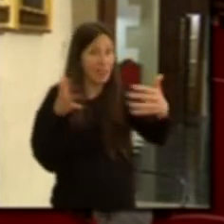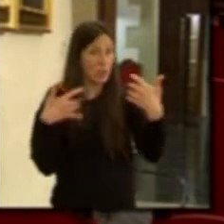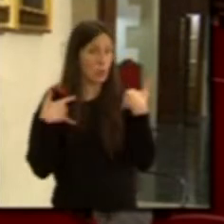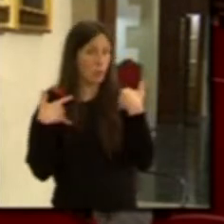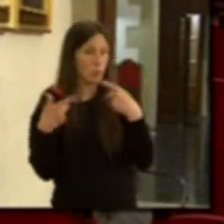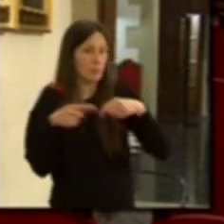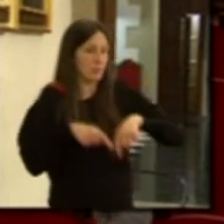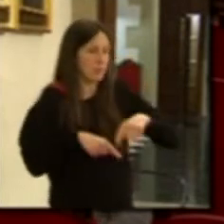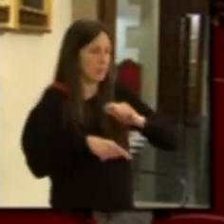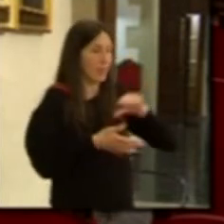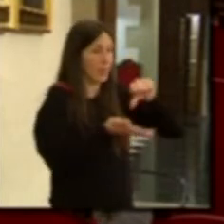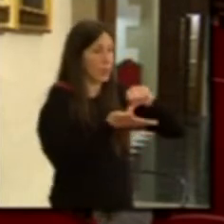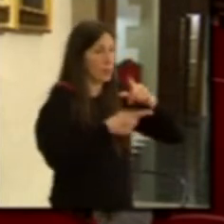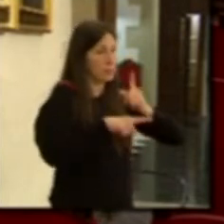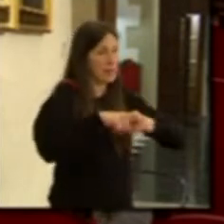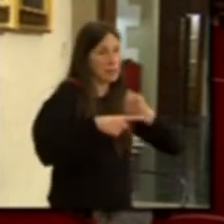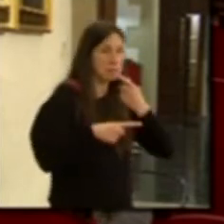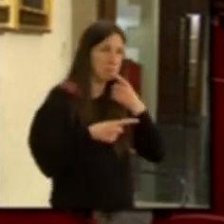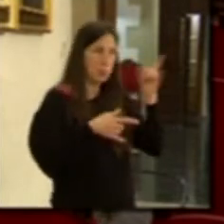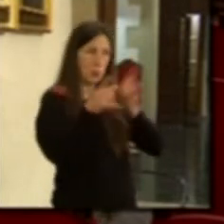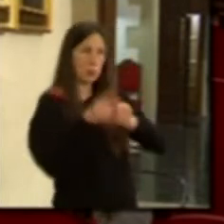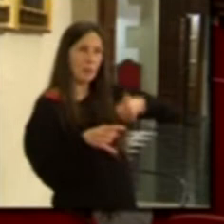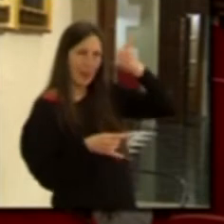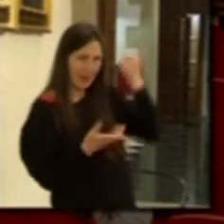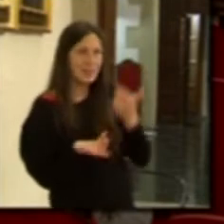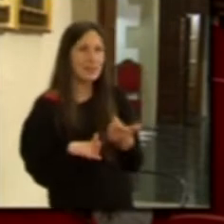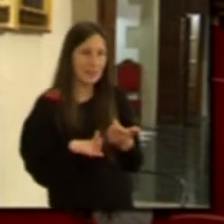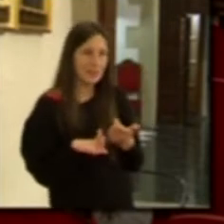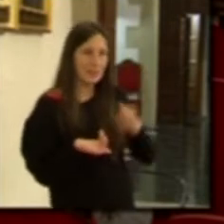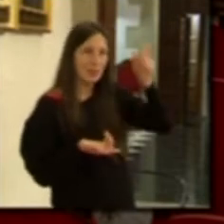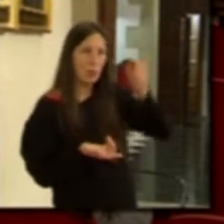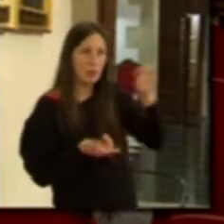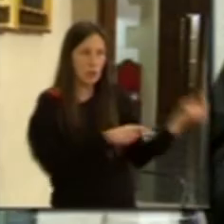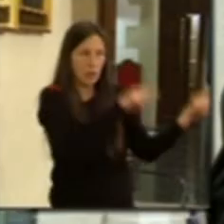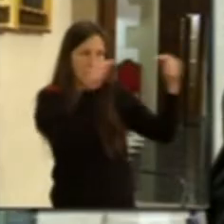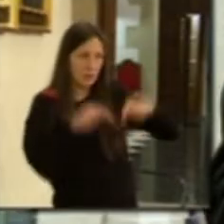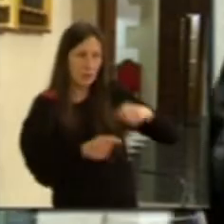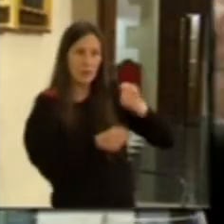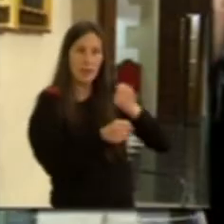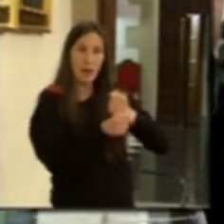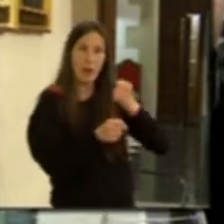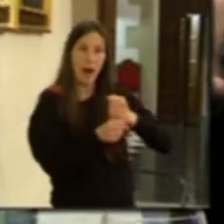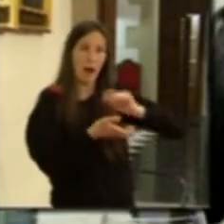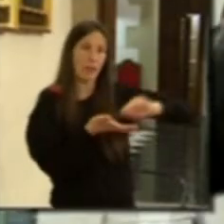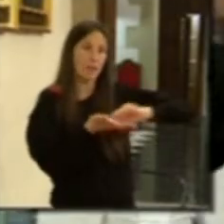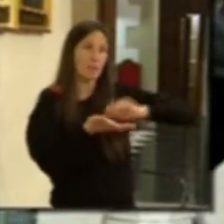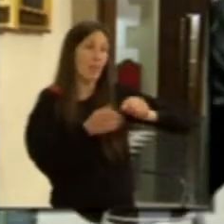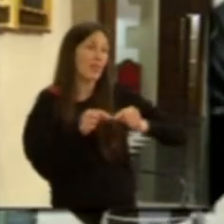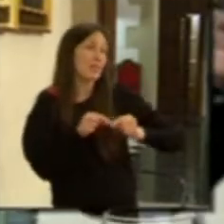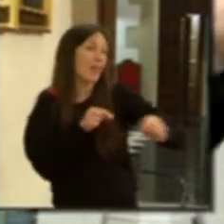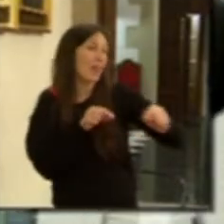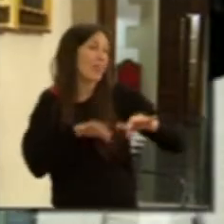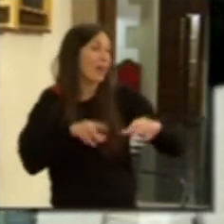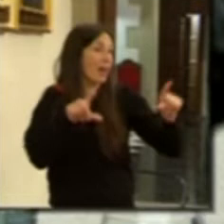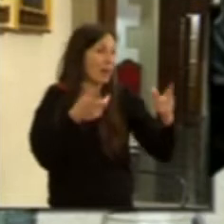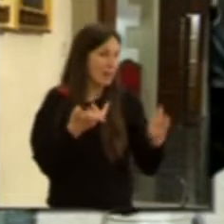un punt d'atreure certes persones que puguin decidir treballar a distància i que diguin, home, anem a Vic, que